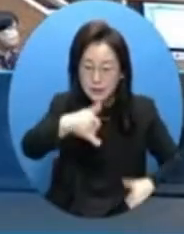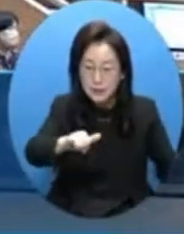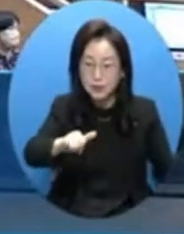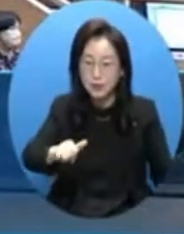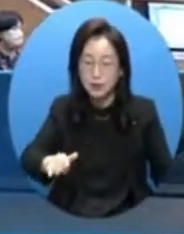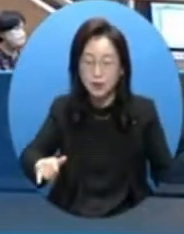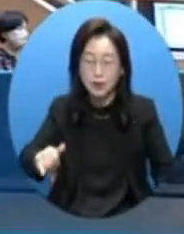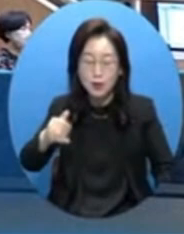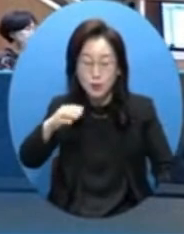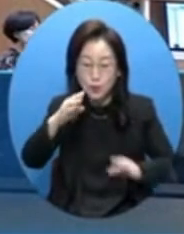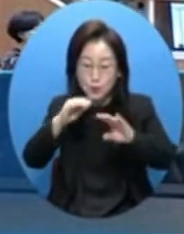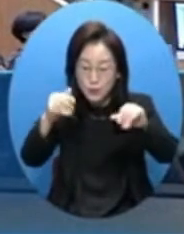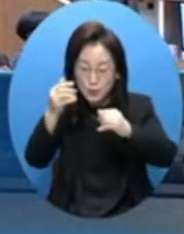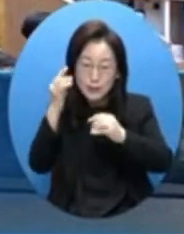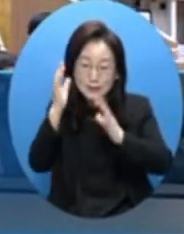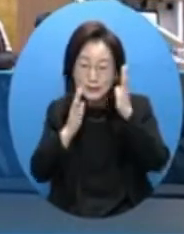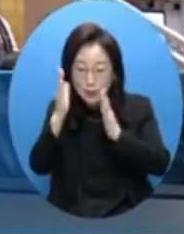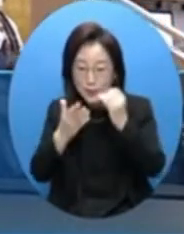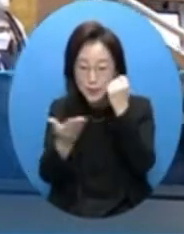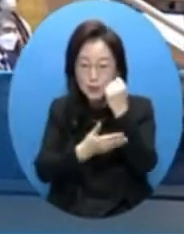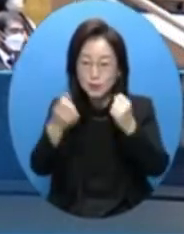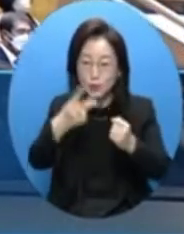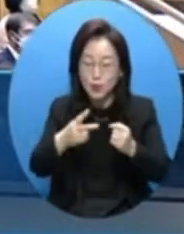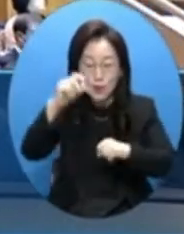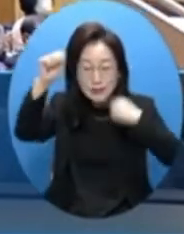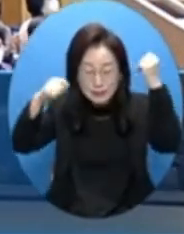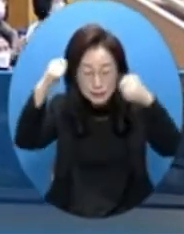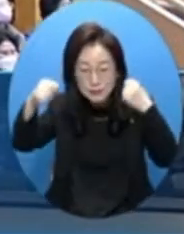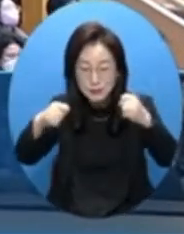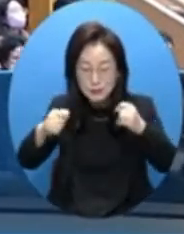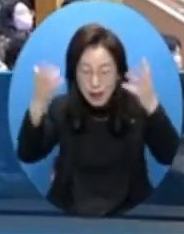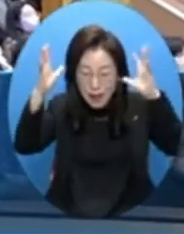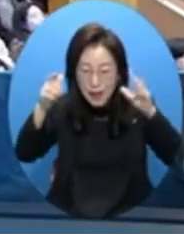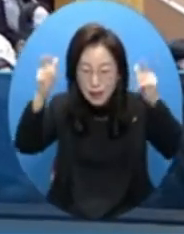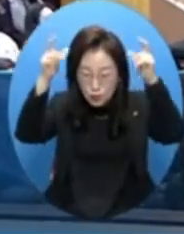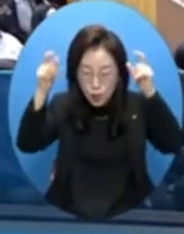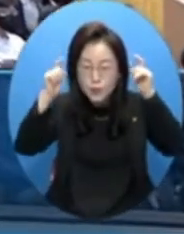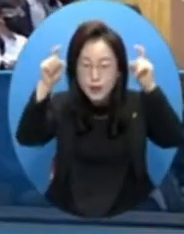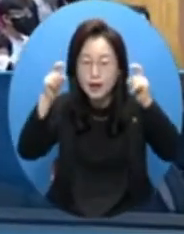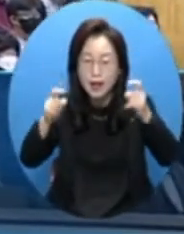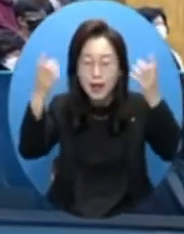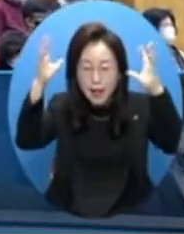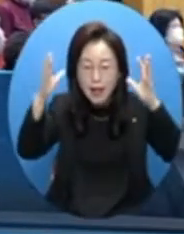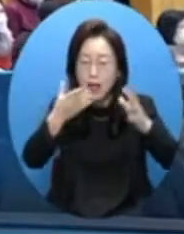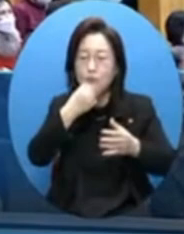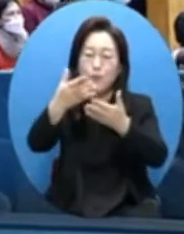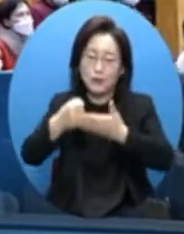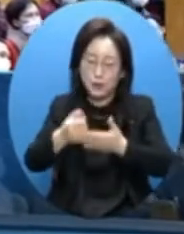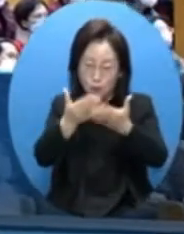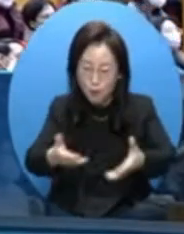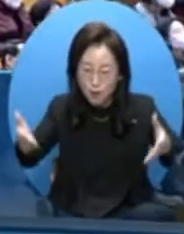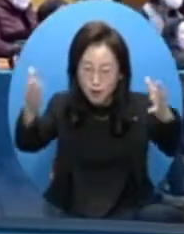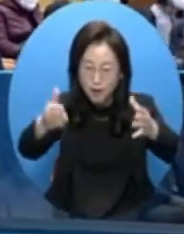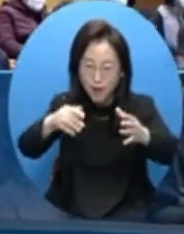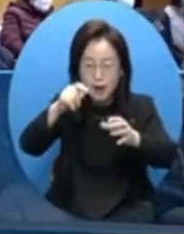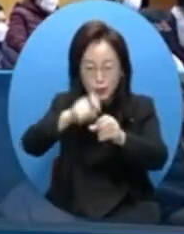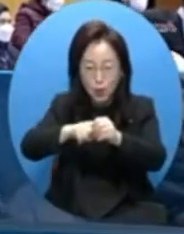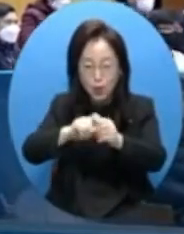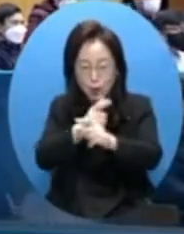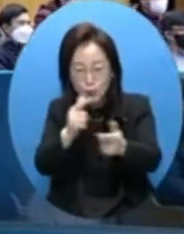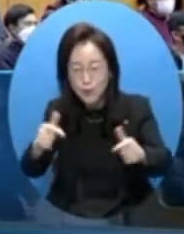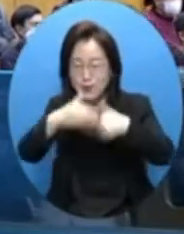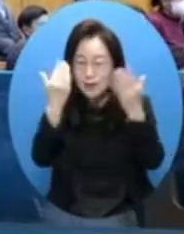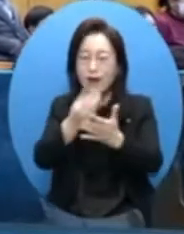내 토지의 수단과 내 짐승의 새끼와 소와 양의 새끼가 복을 받을 것이며 내 광주리와 똑바로 그릇이 복을 받을 것이며